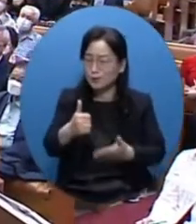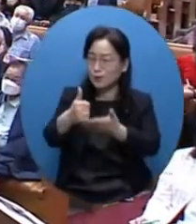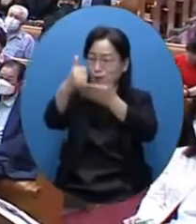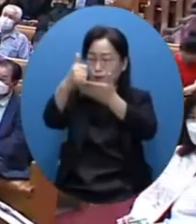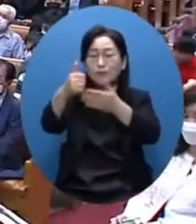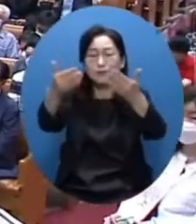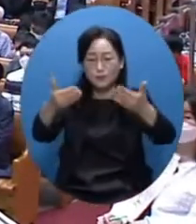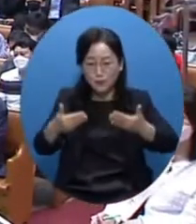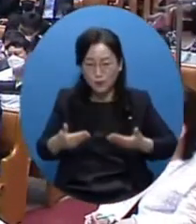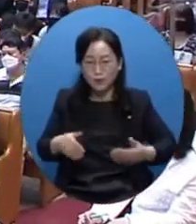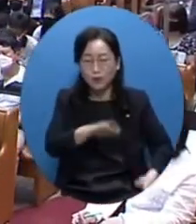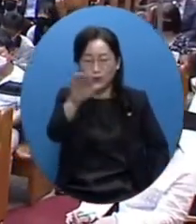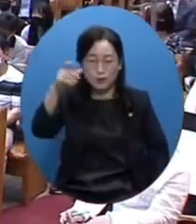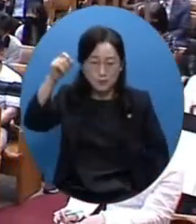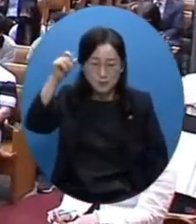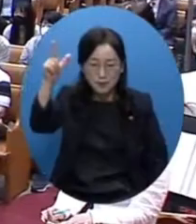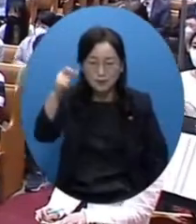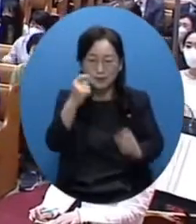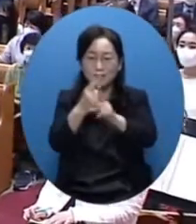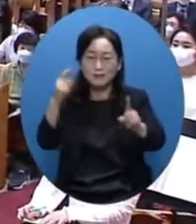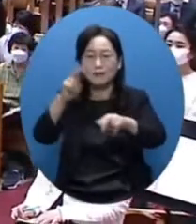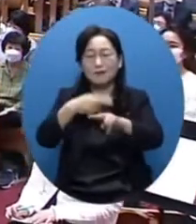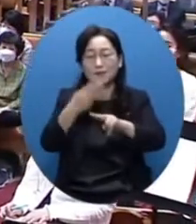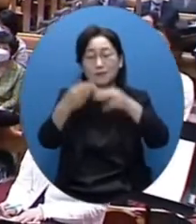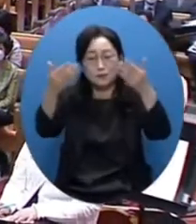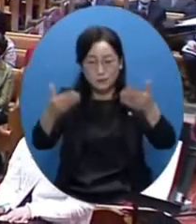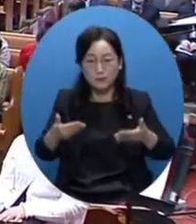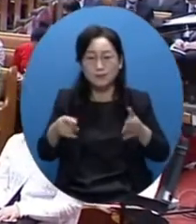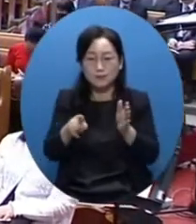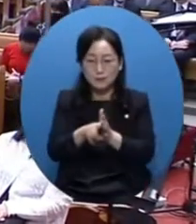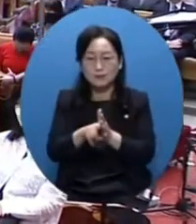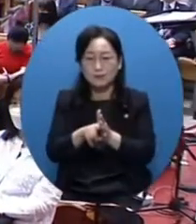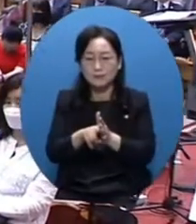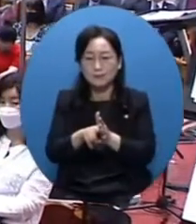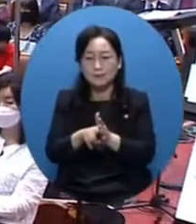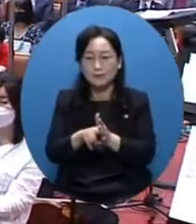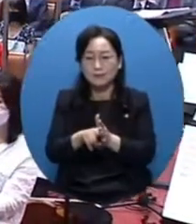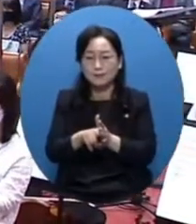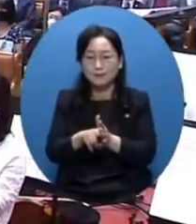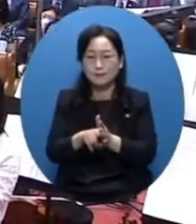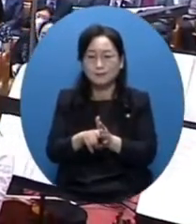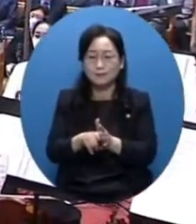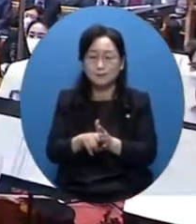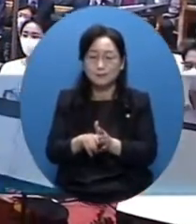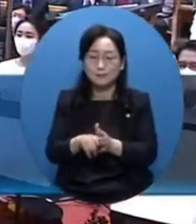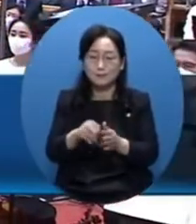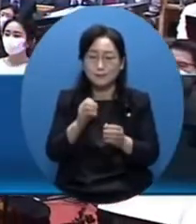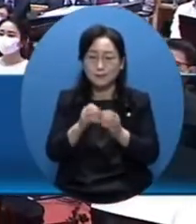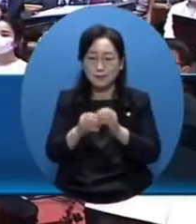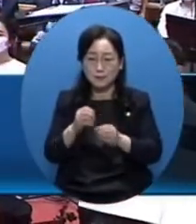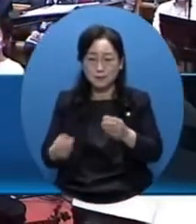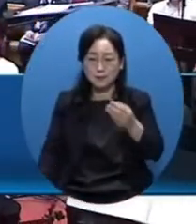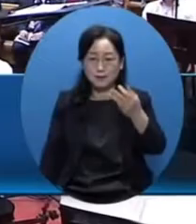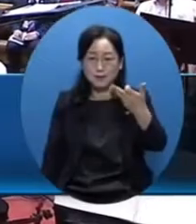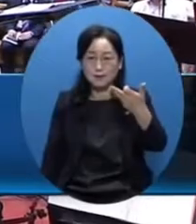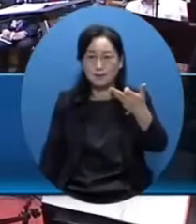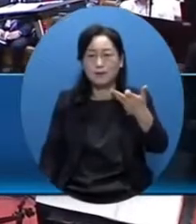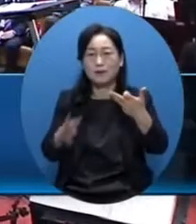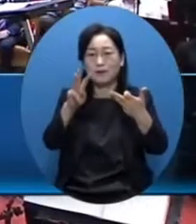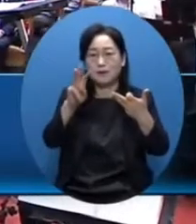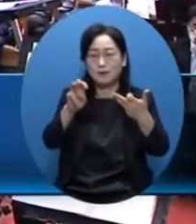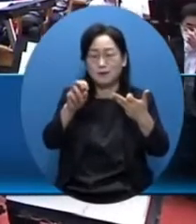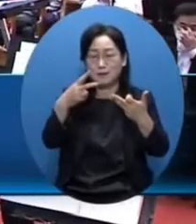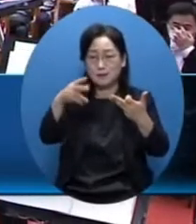우리에게 위대한 승리를 선물로 줄 것입니다 18편 31 32 저러냐 같이 이어집니다